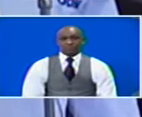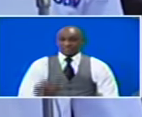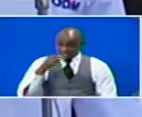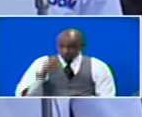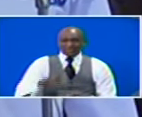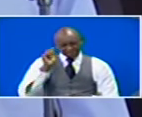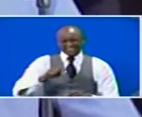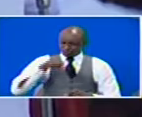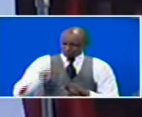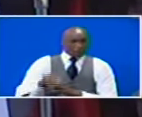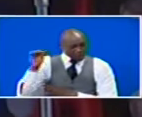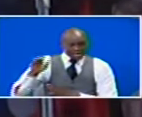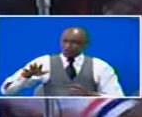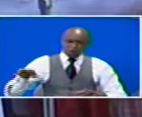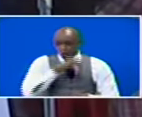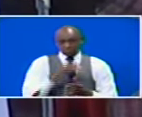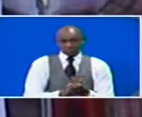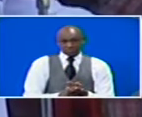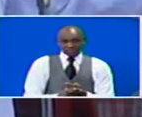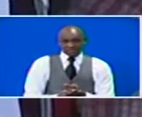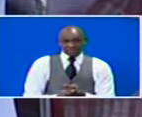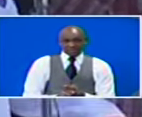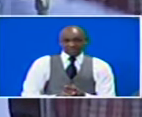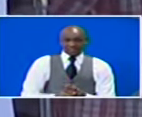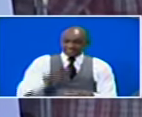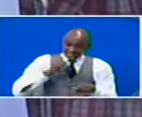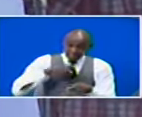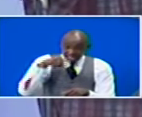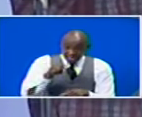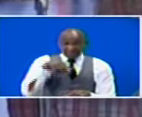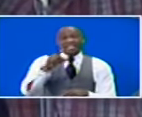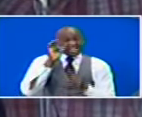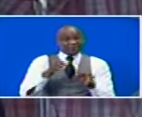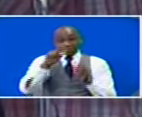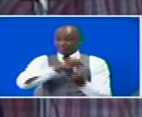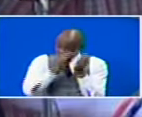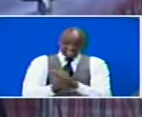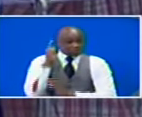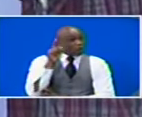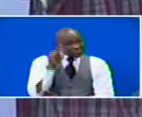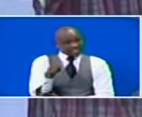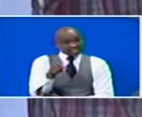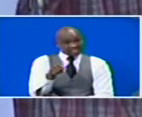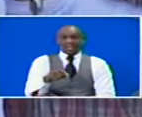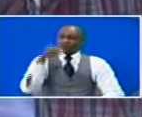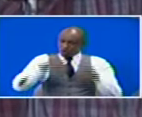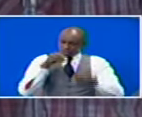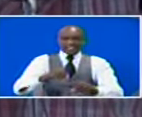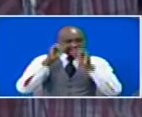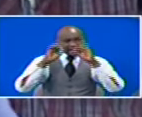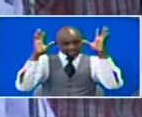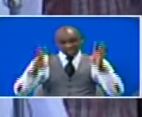za kubani. Kama makamu mahakama itabadilisha hiyo sheria, hakuna uchaguzi tena.